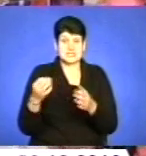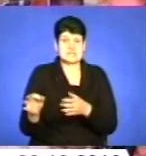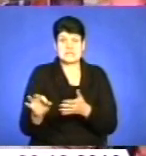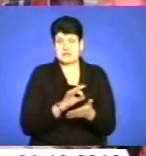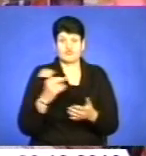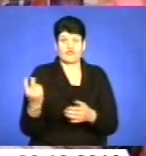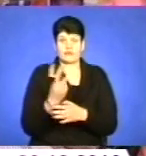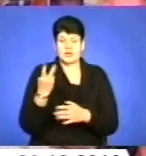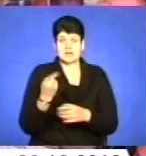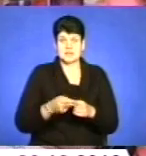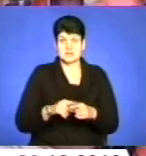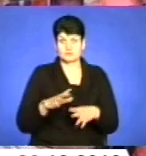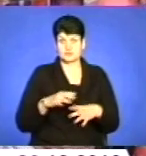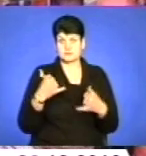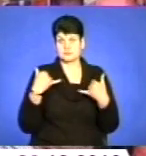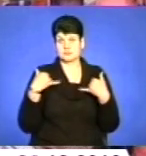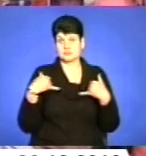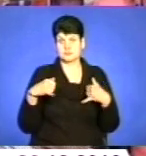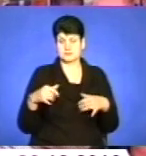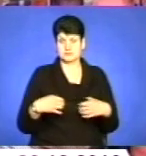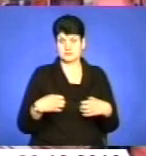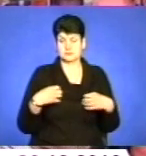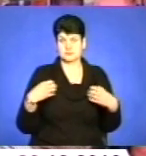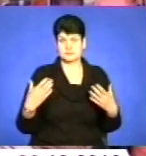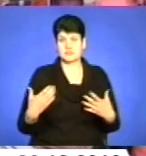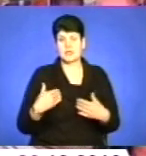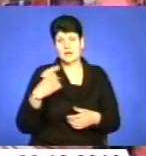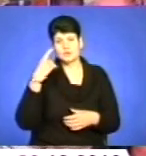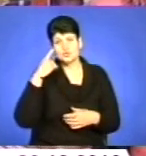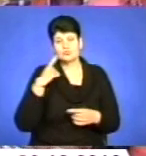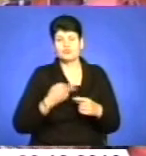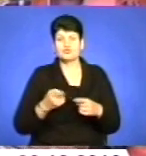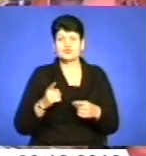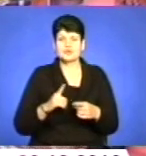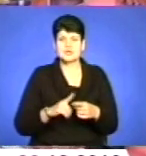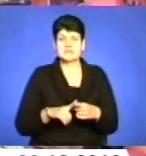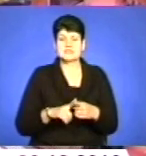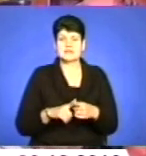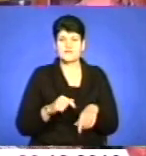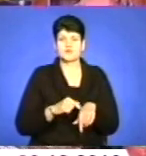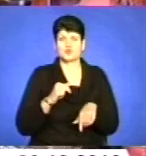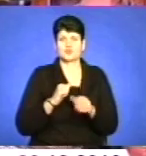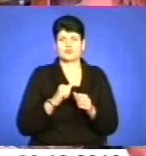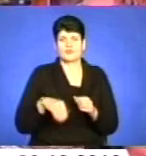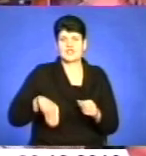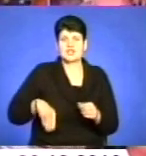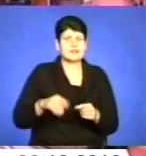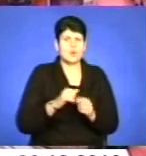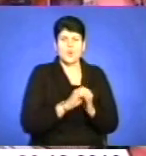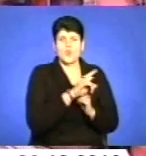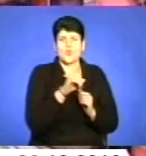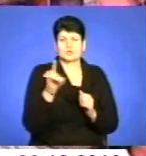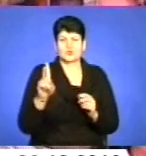буде досить шокованим. І я думаю, це суттєво відіб'ється на кишенях кожного, незалежно, чи це